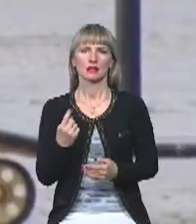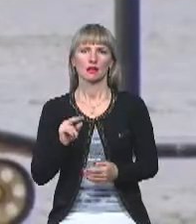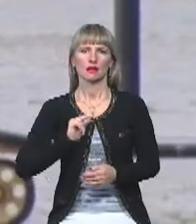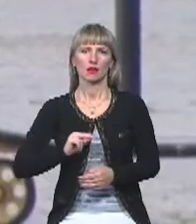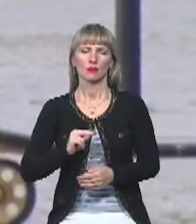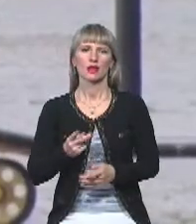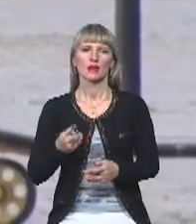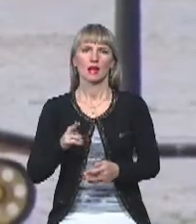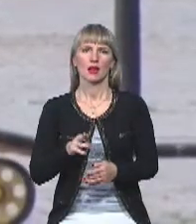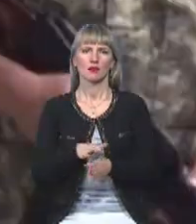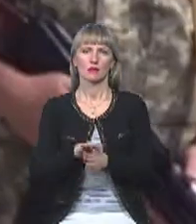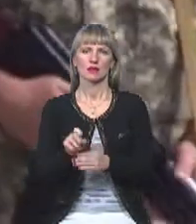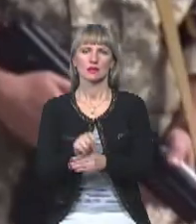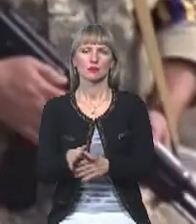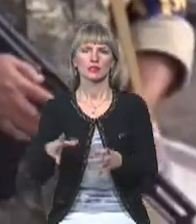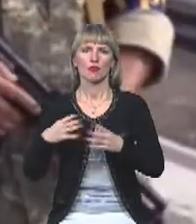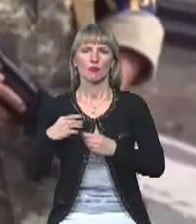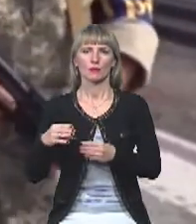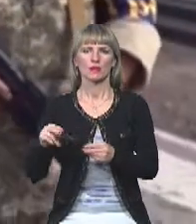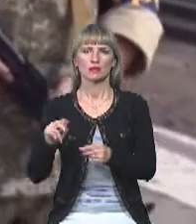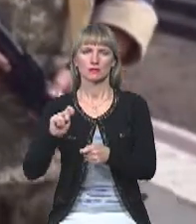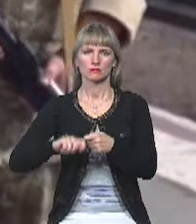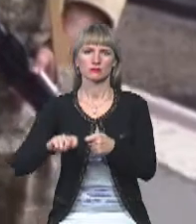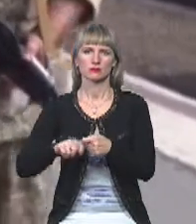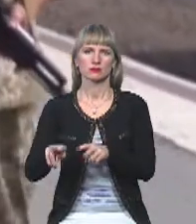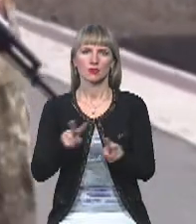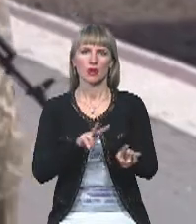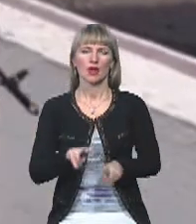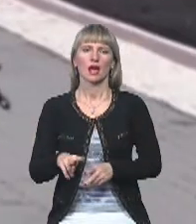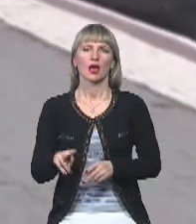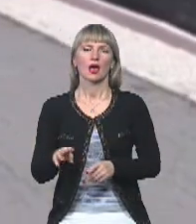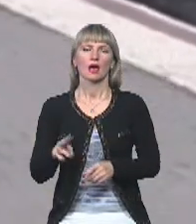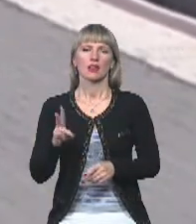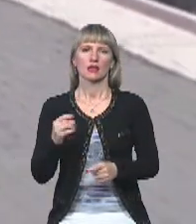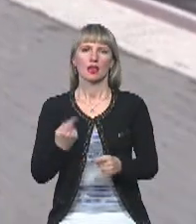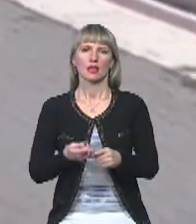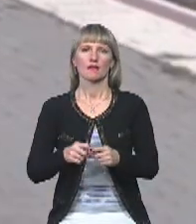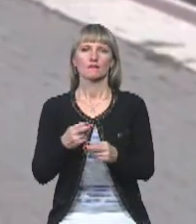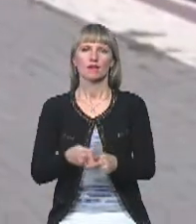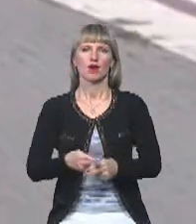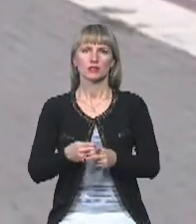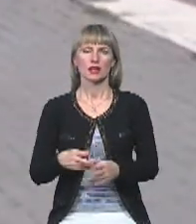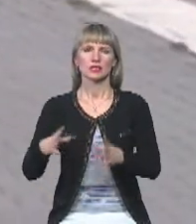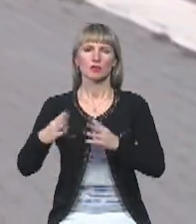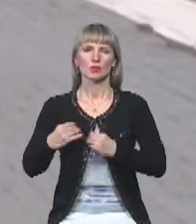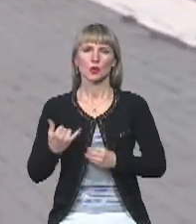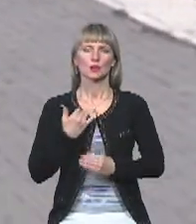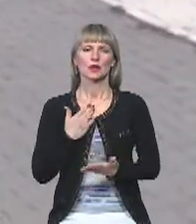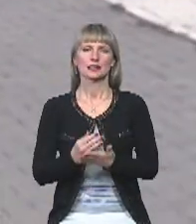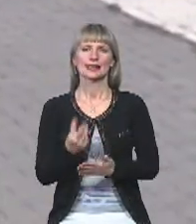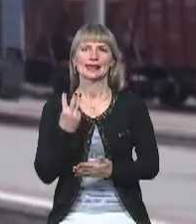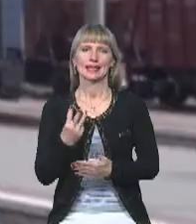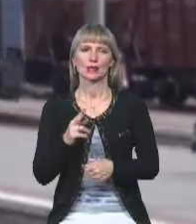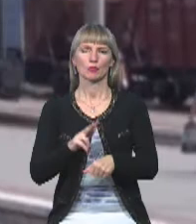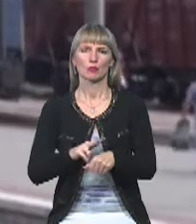цього. Ми сумісно ведемо патрулювання на цьому вокзалі. Сумісно у нас є 3 патруля,